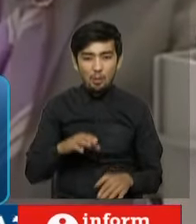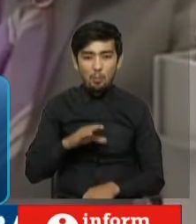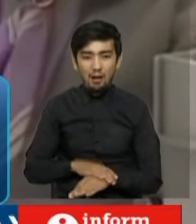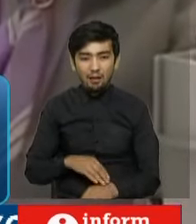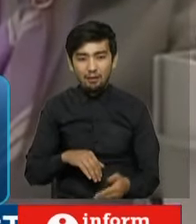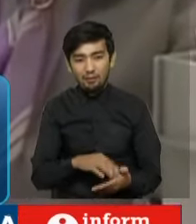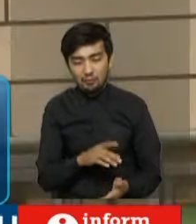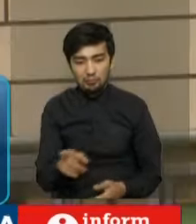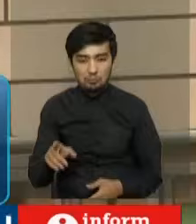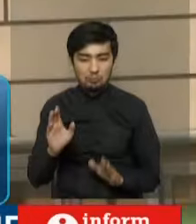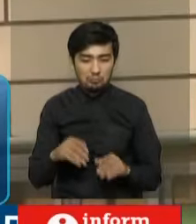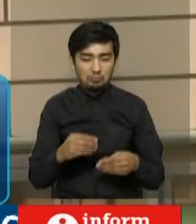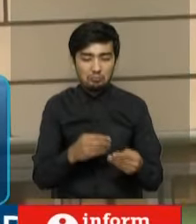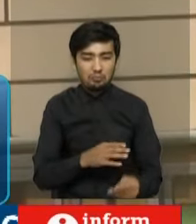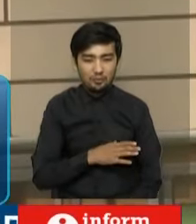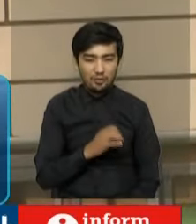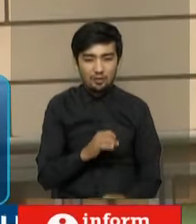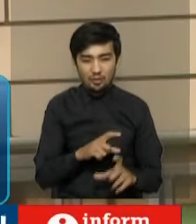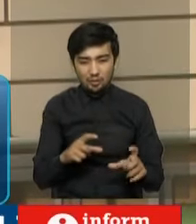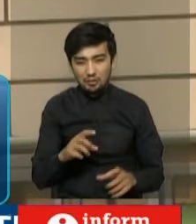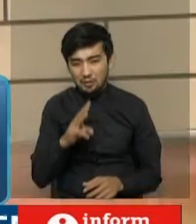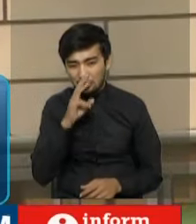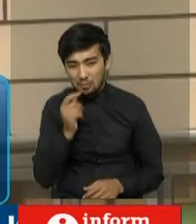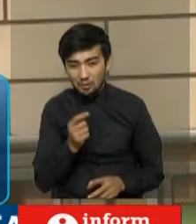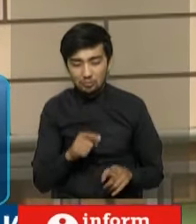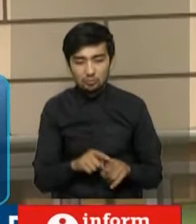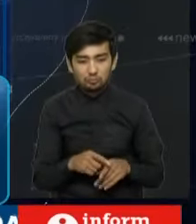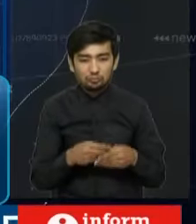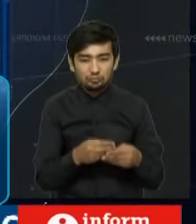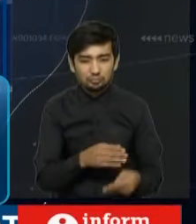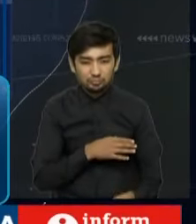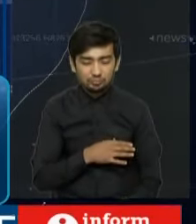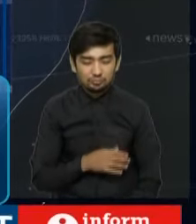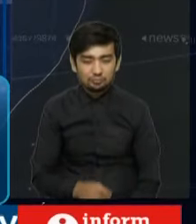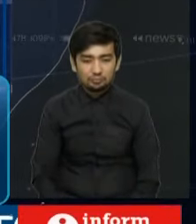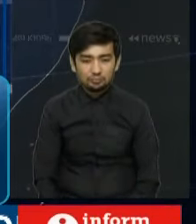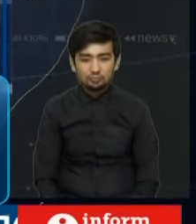– самозанятых и граждан с нестабильным доходом. Не у всех имеется